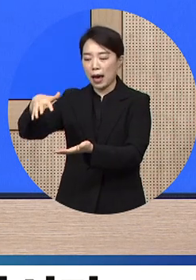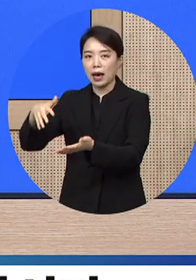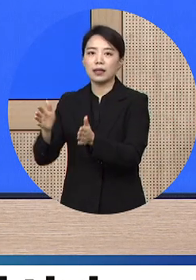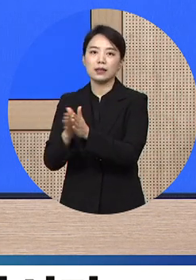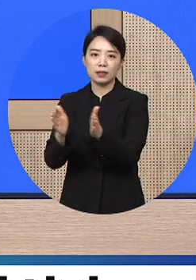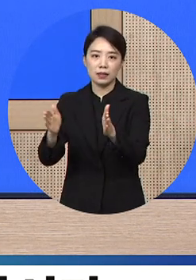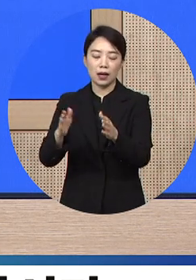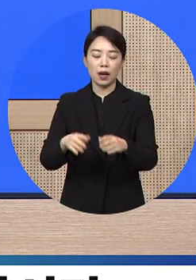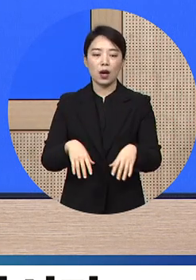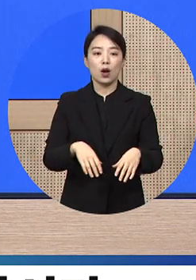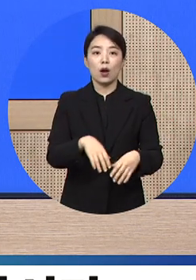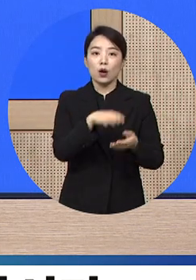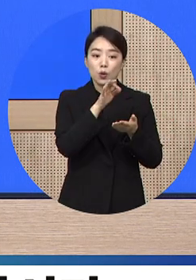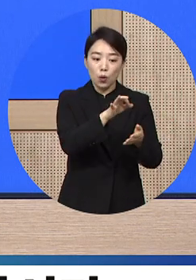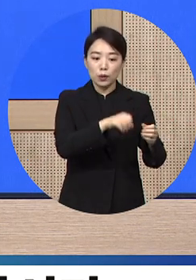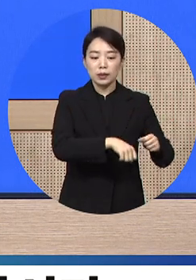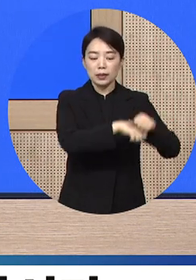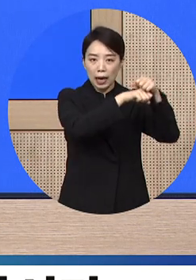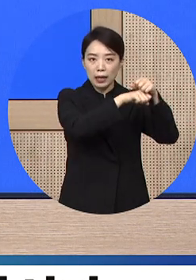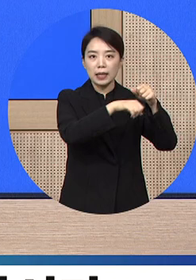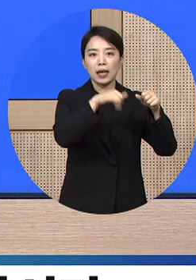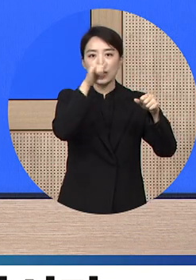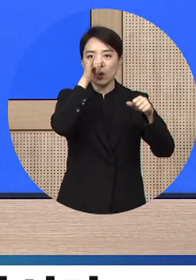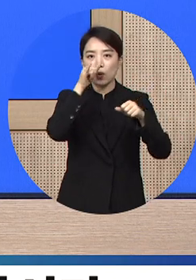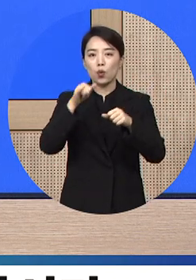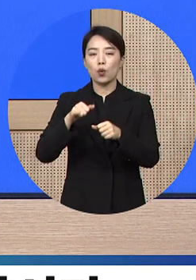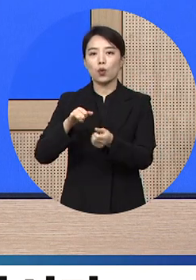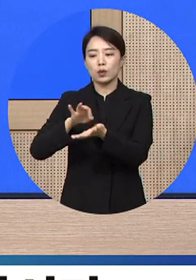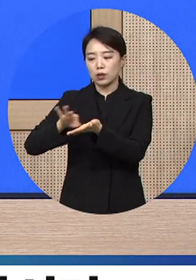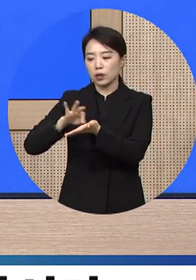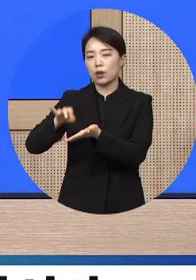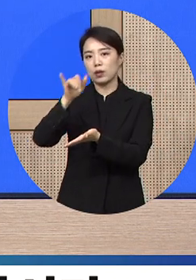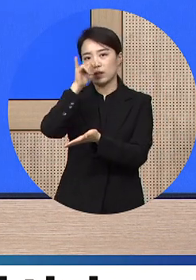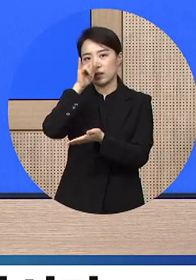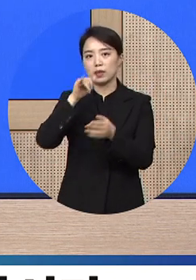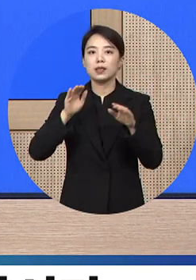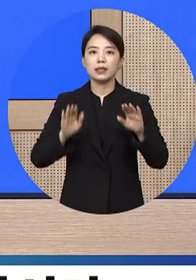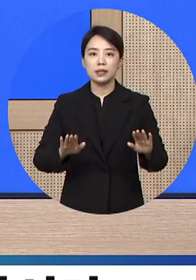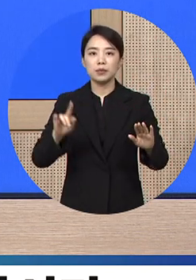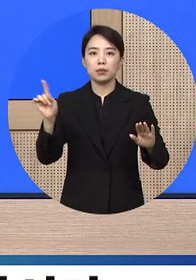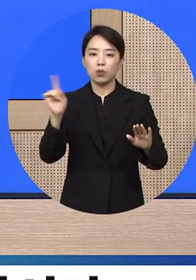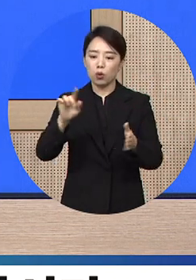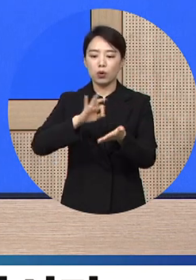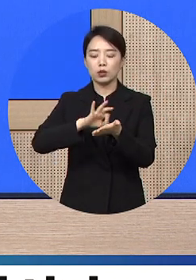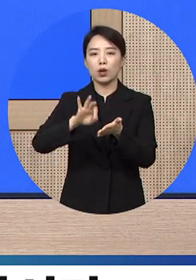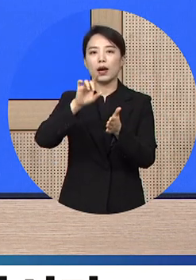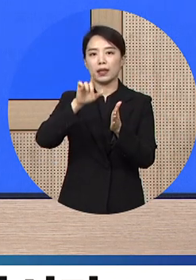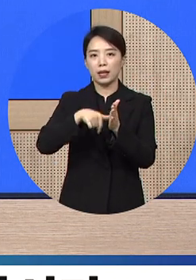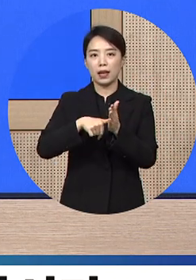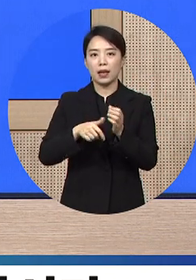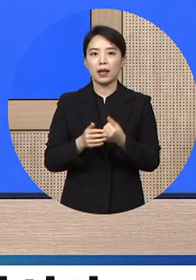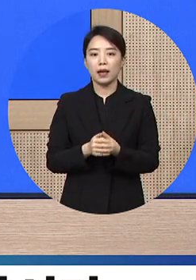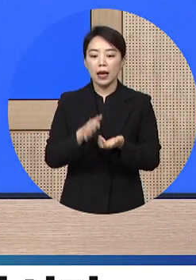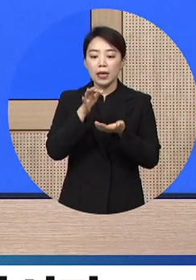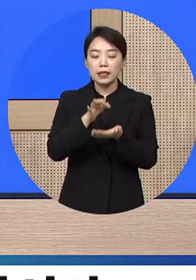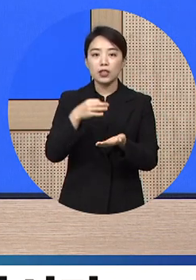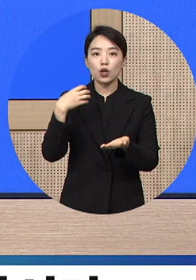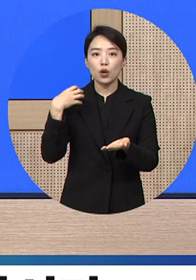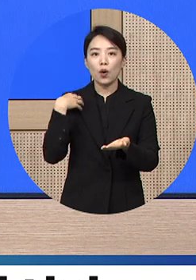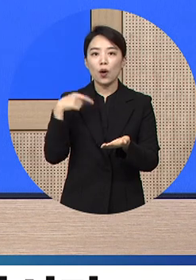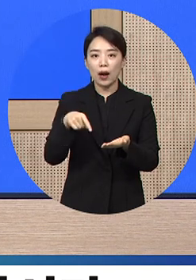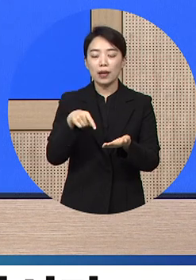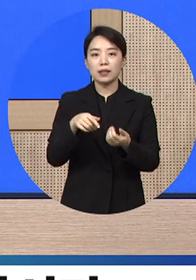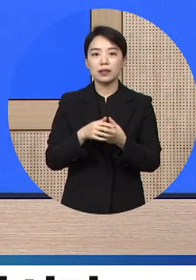곡식을 쌓아둬야 할 때가 있고 풀어 써야 될 때가 있습니다. 지금은 재정을 써야 할 때입니다. 재정의 역할을